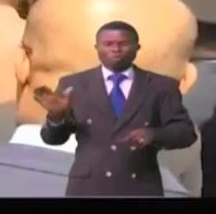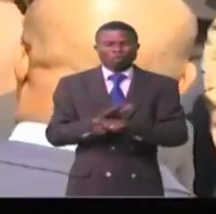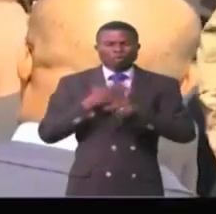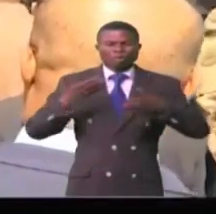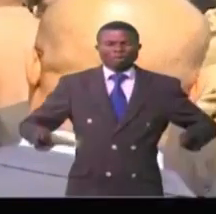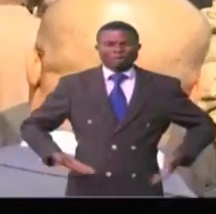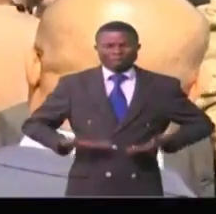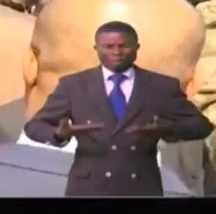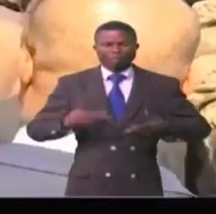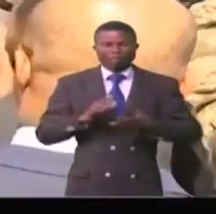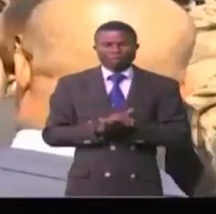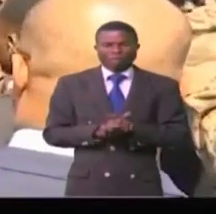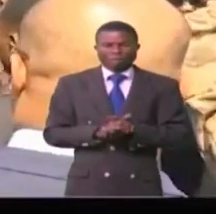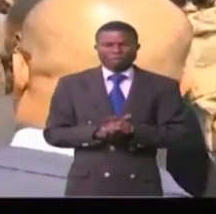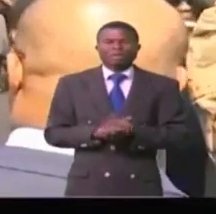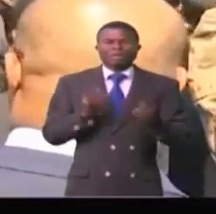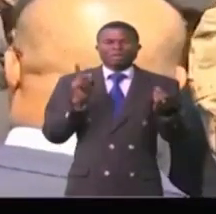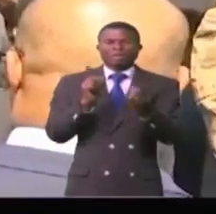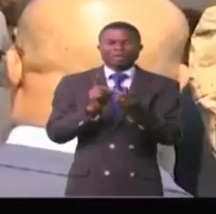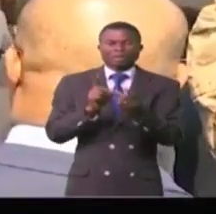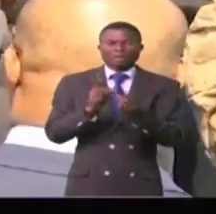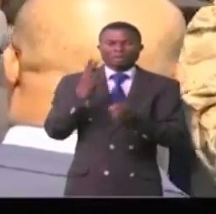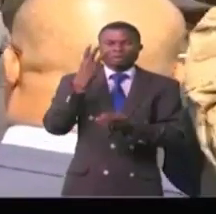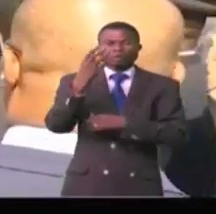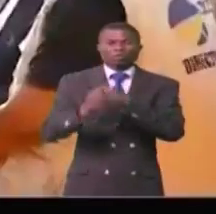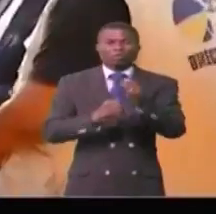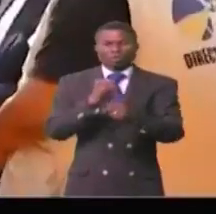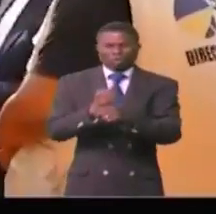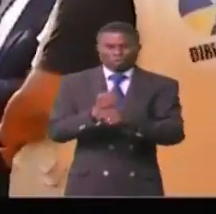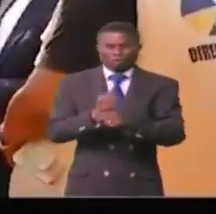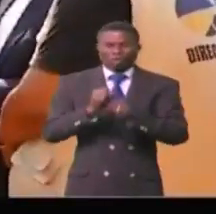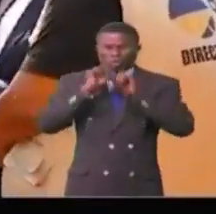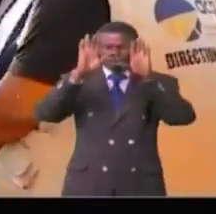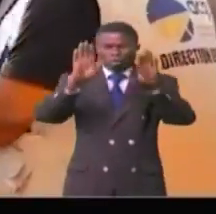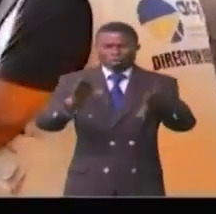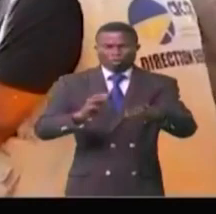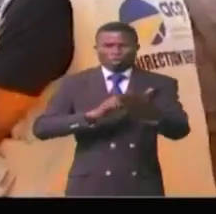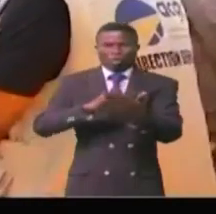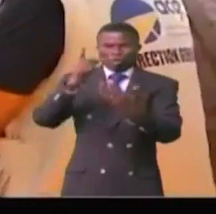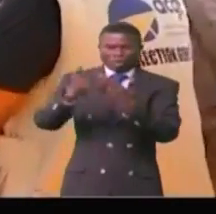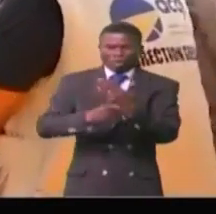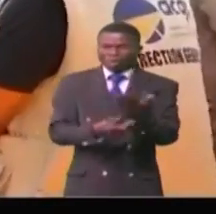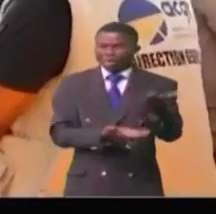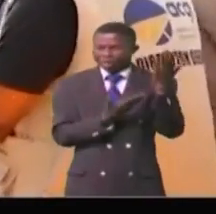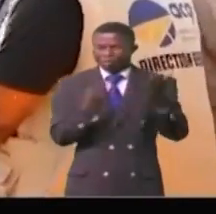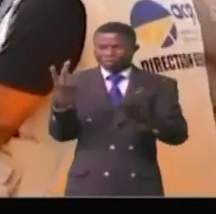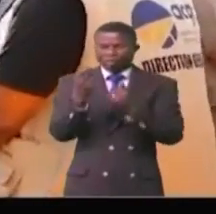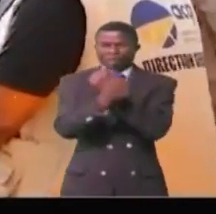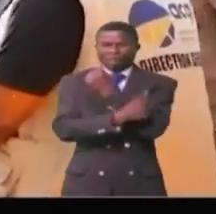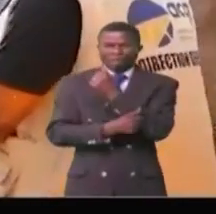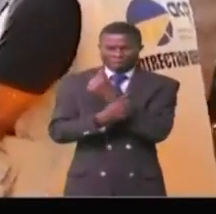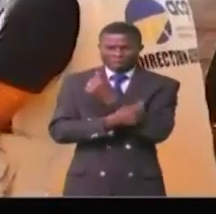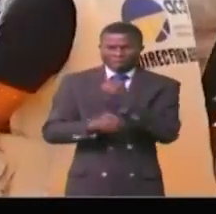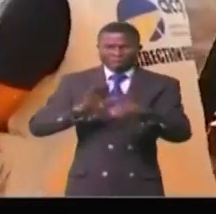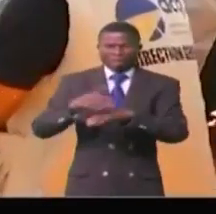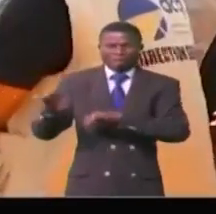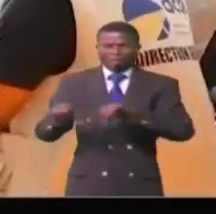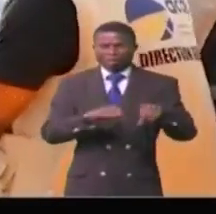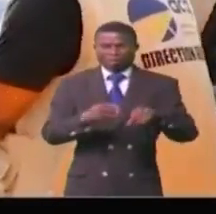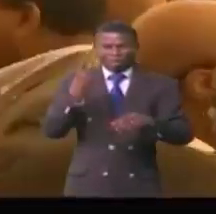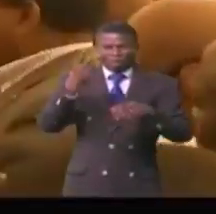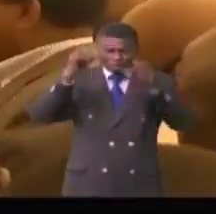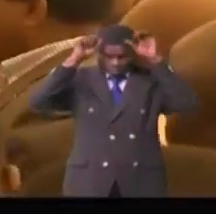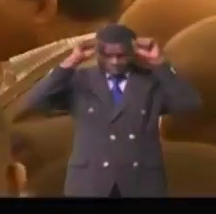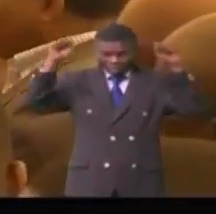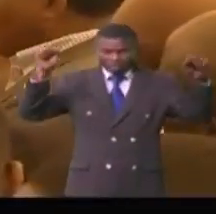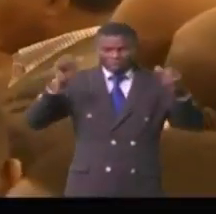Le coup d'envoi donné, le rendez-vous est donc pris dans 3 ans pour l'inauguration de ce projet transfrontalier. Peu après l'événement, les deux chefs